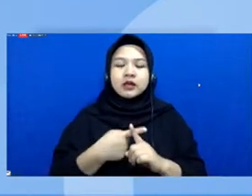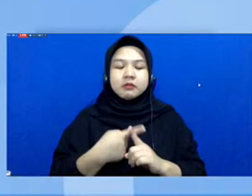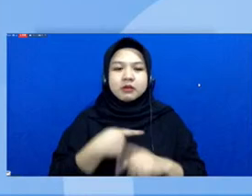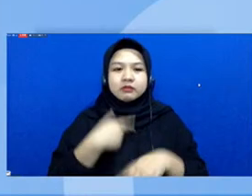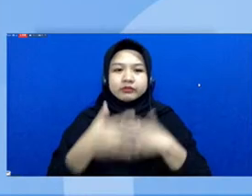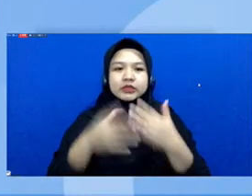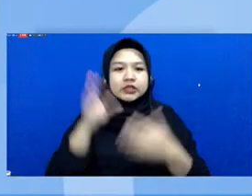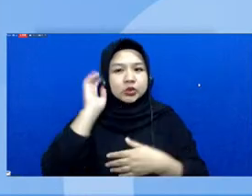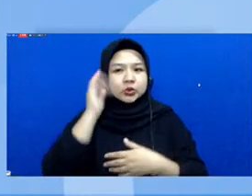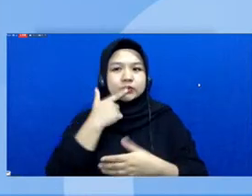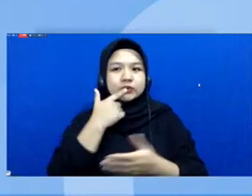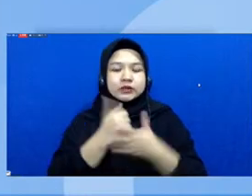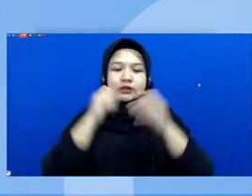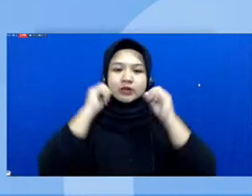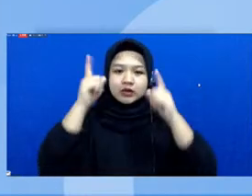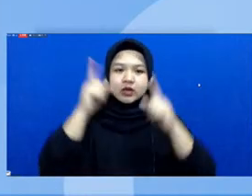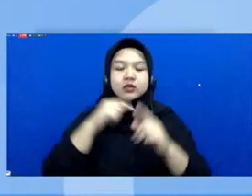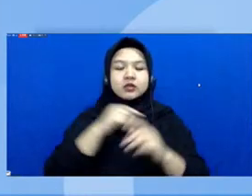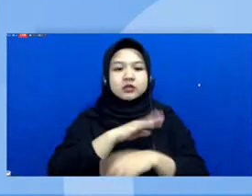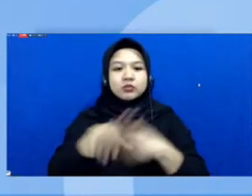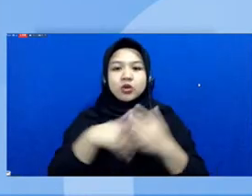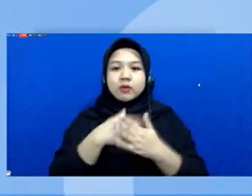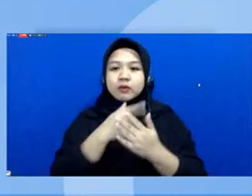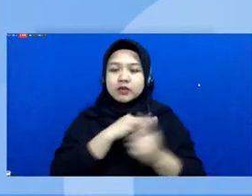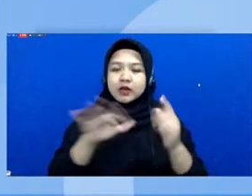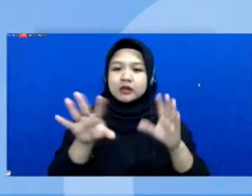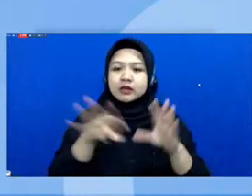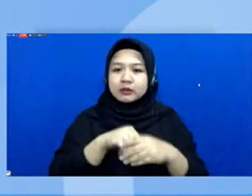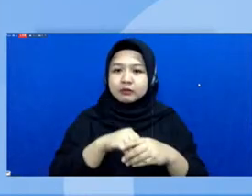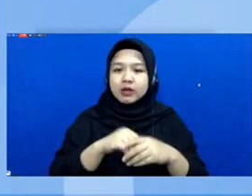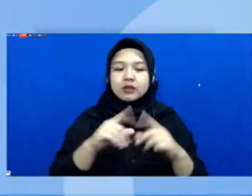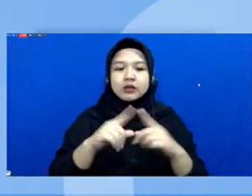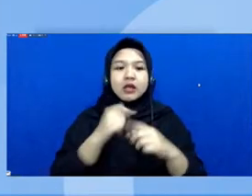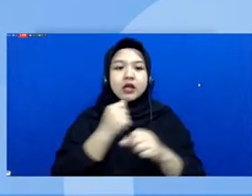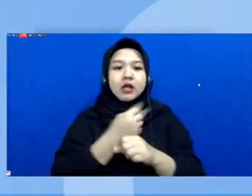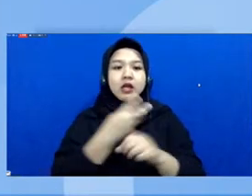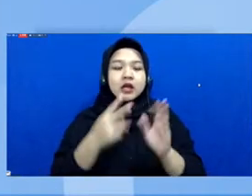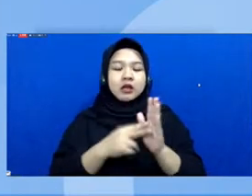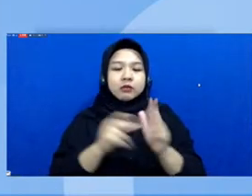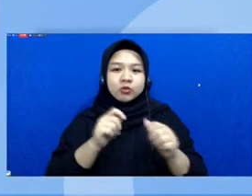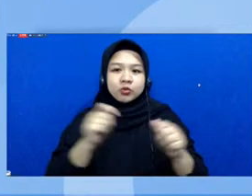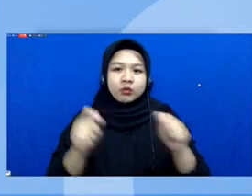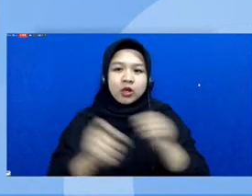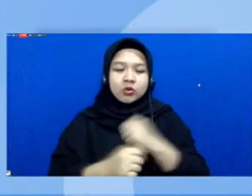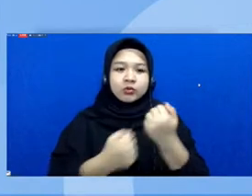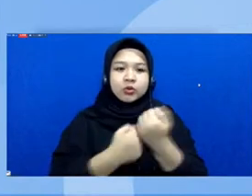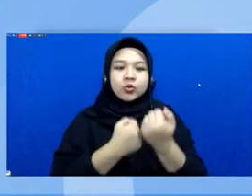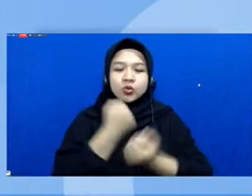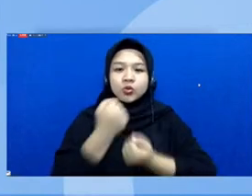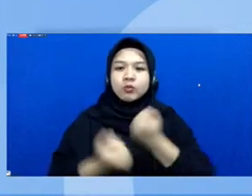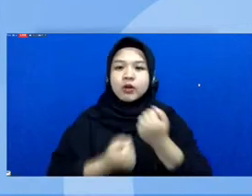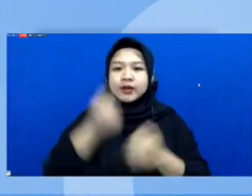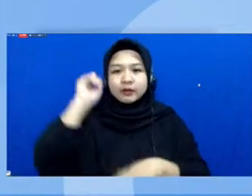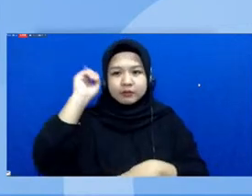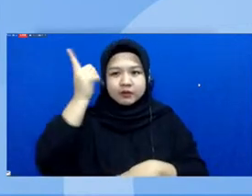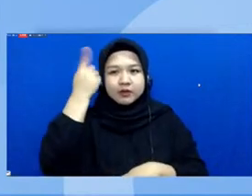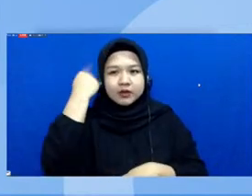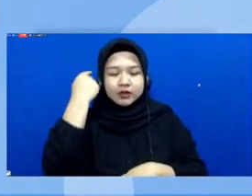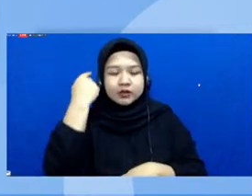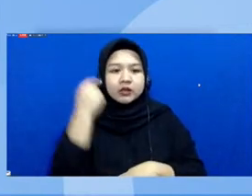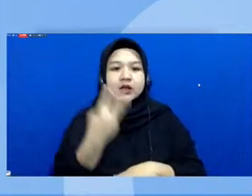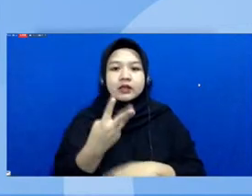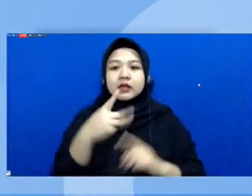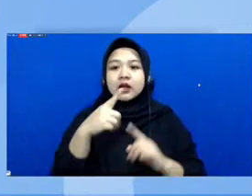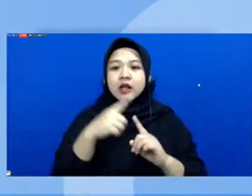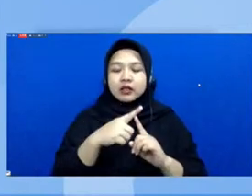pentingnya kesadaran dan keterlibatan seluruh masyarakat dan agen perubahan dalam mendukung upaya pemerintah untuk 3T